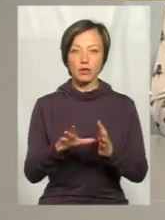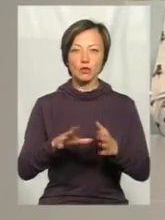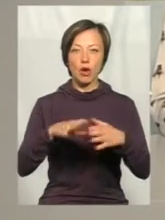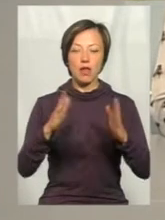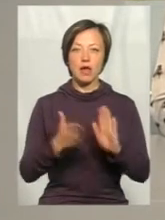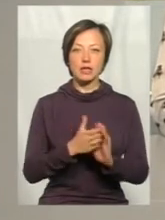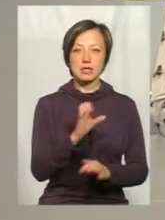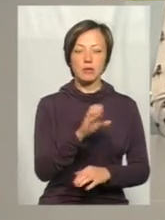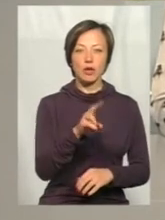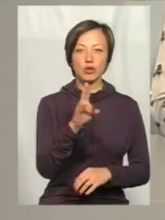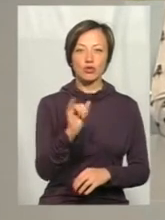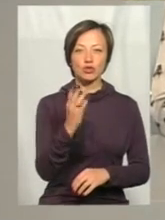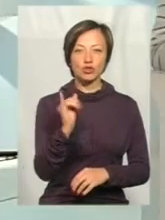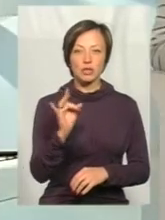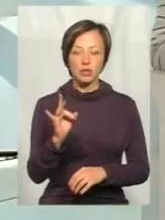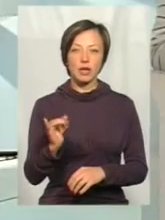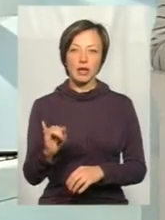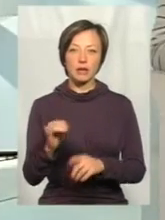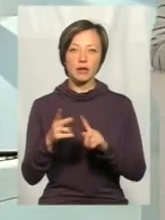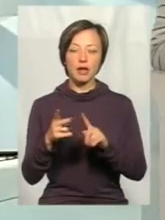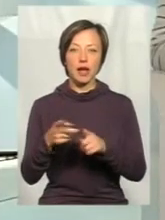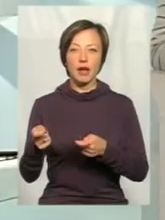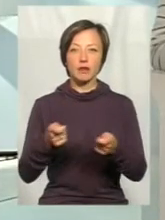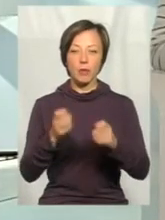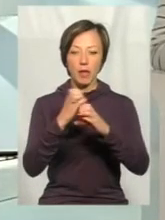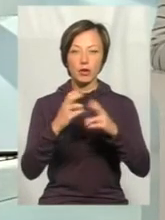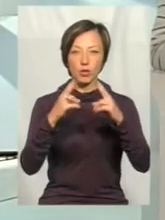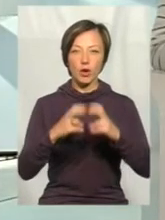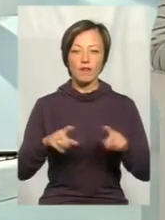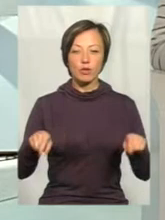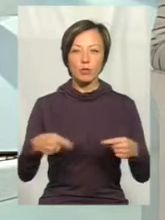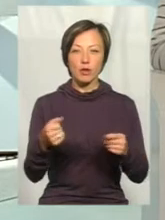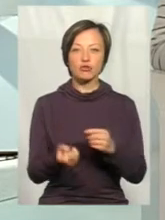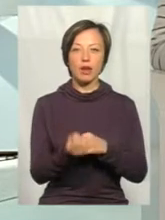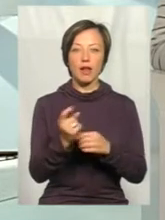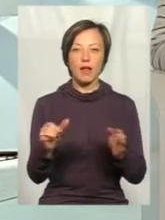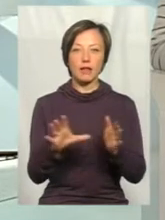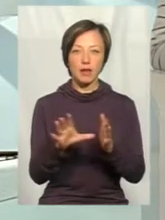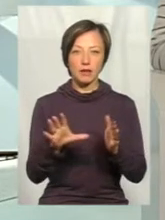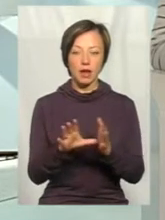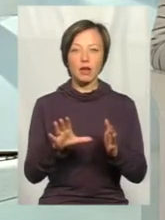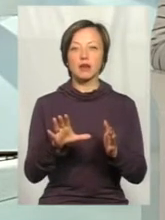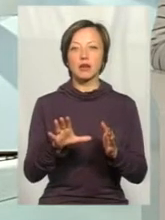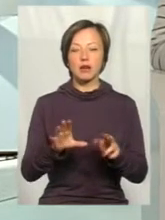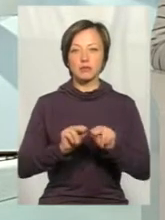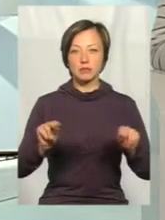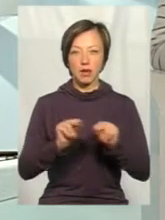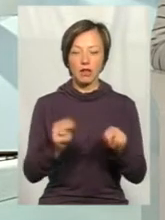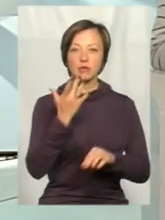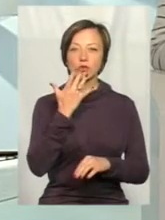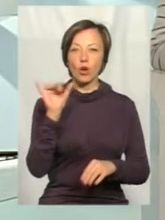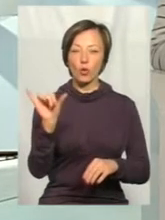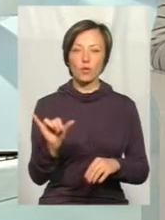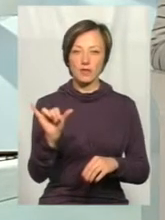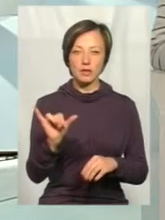кластеру Степаном Кушніром та керівником лабораторії відновлювальних джерел енергії та доцентом КАФ. Федори Хмельницького національного